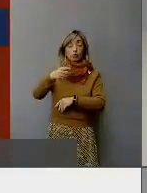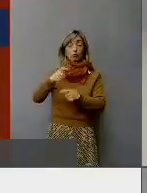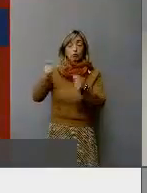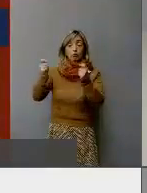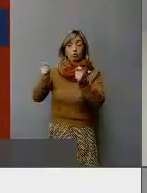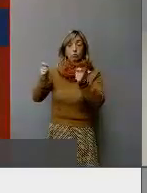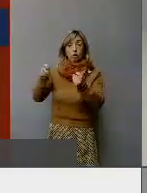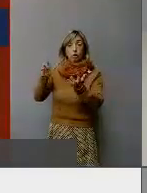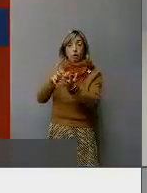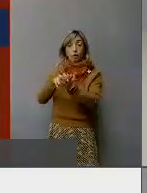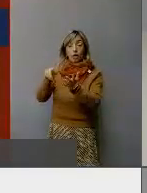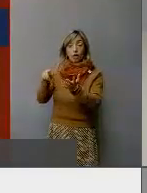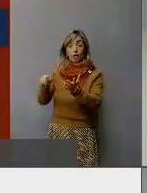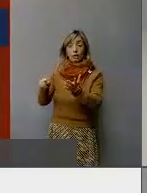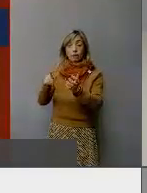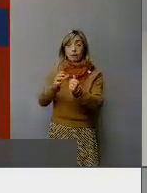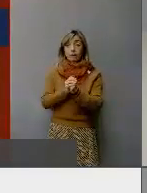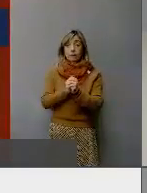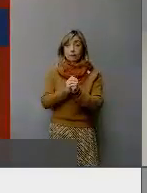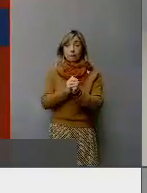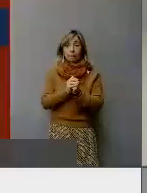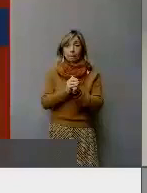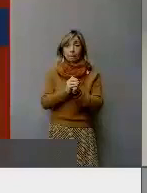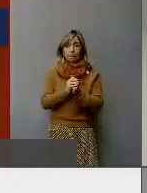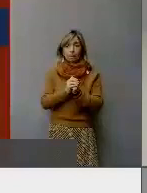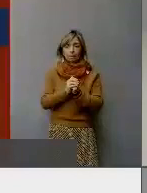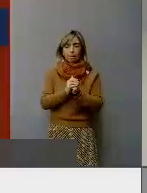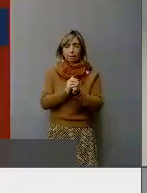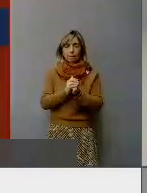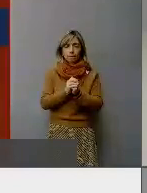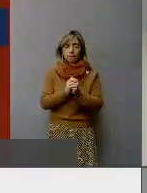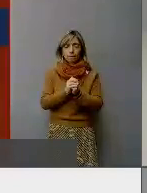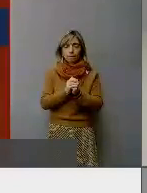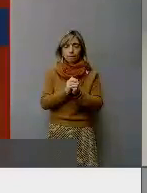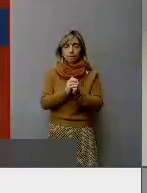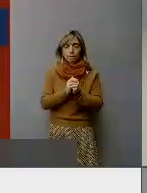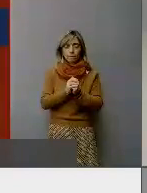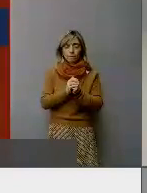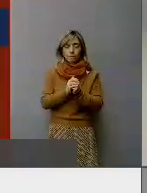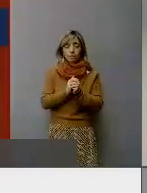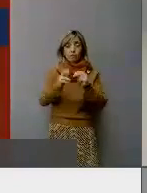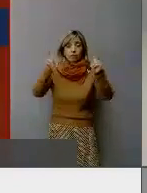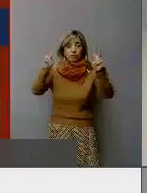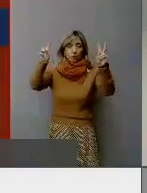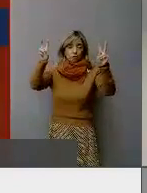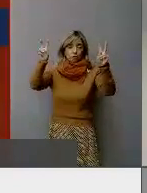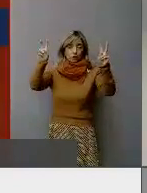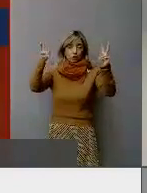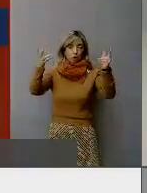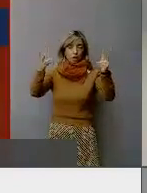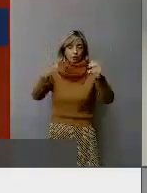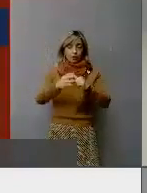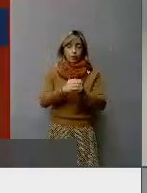dice questi dati risalta e virgolettato quindi non è neanche la giornalista e